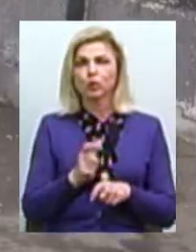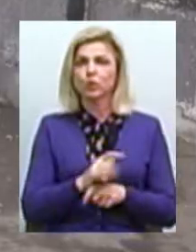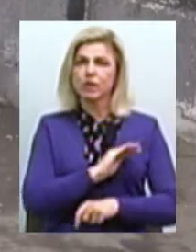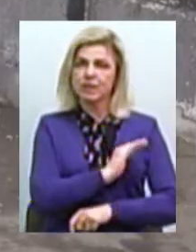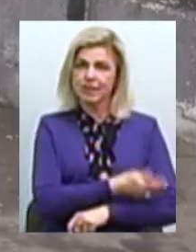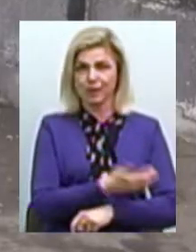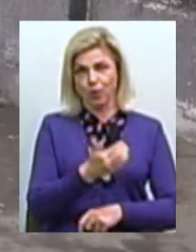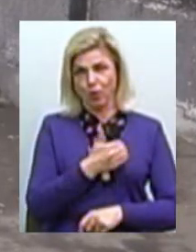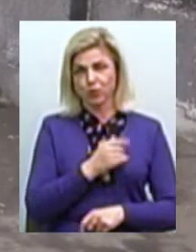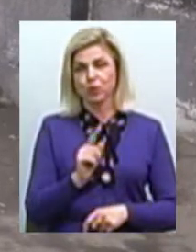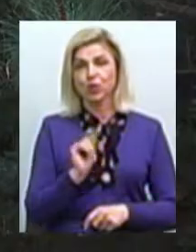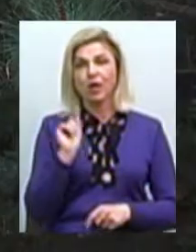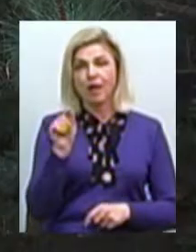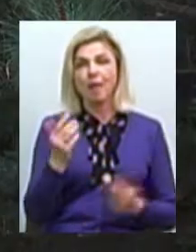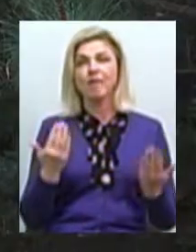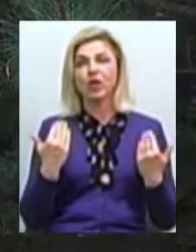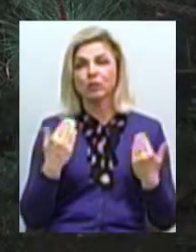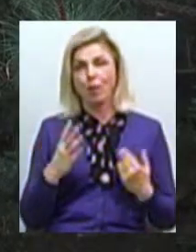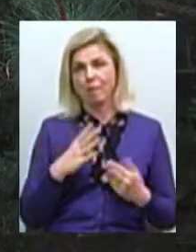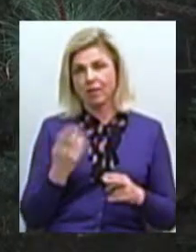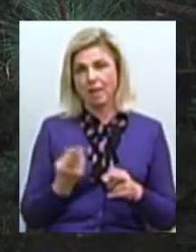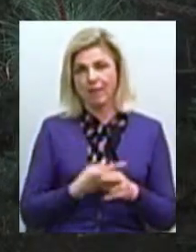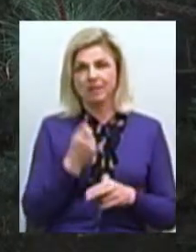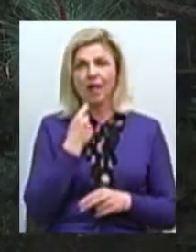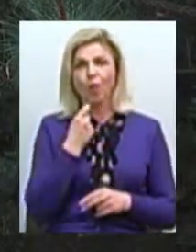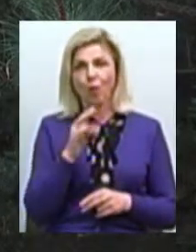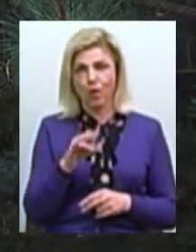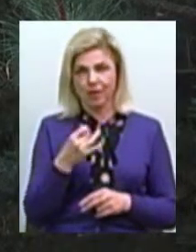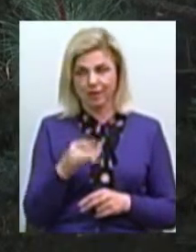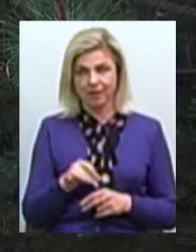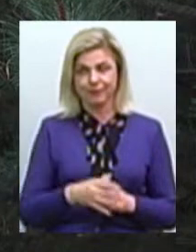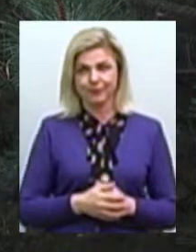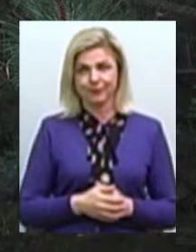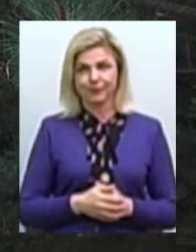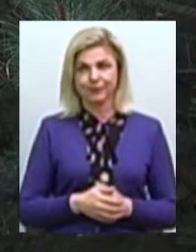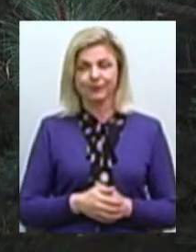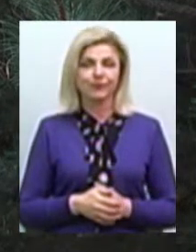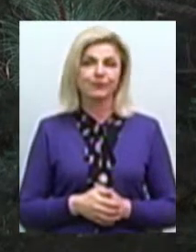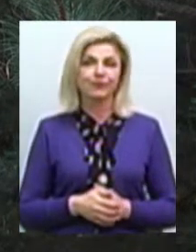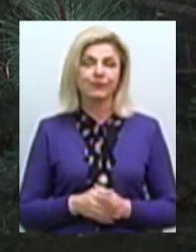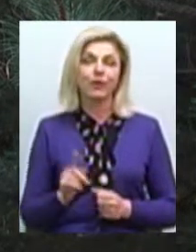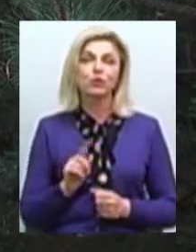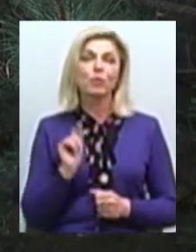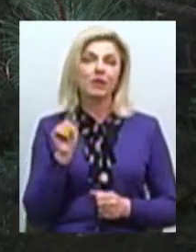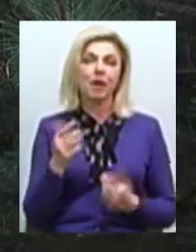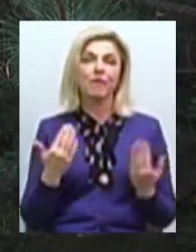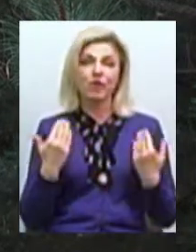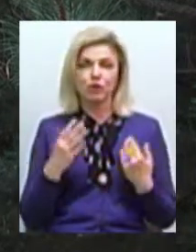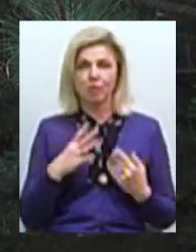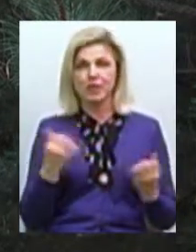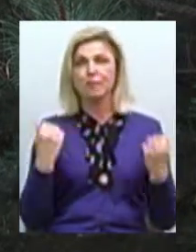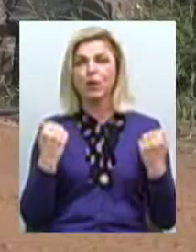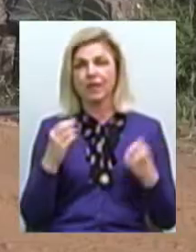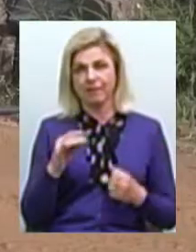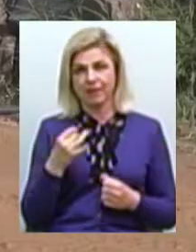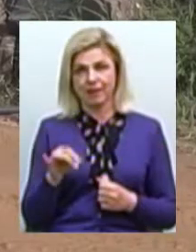хочу, щоб там відпочинок був безалкогольний. І щоб там відпочинок був